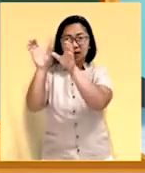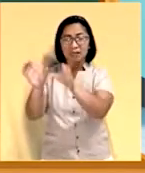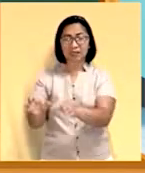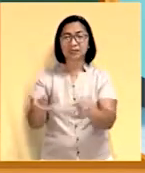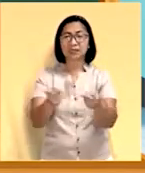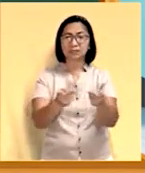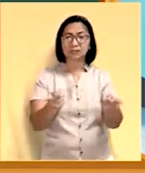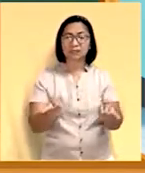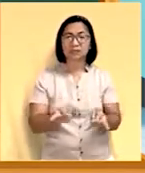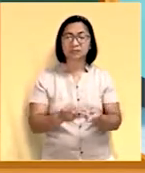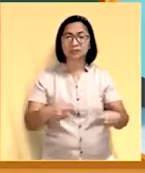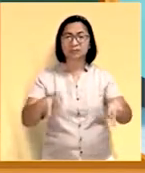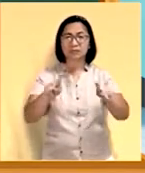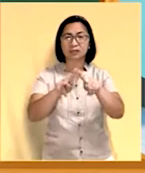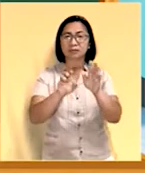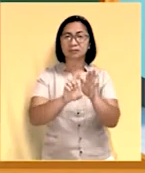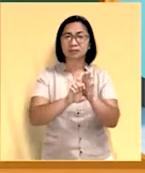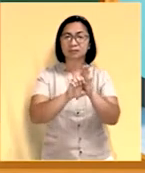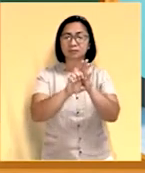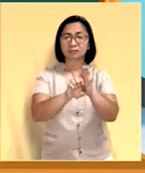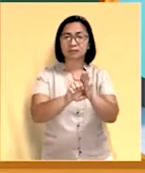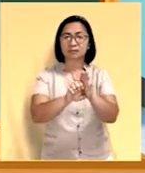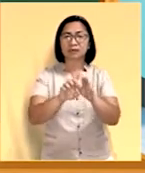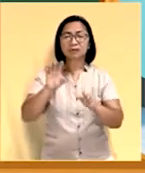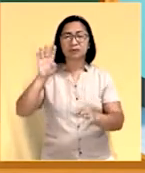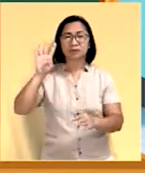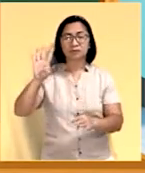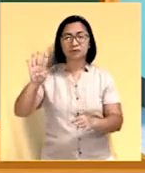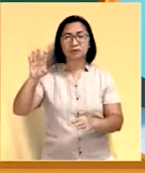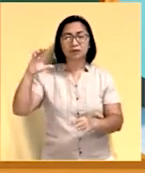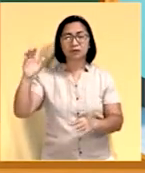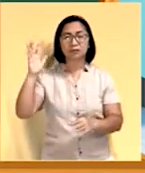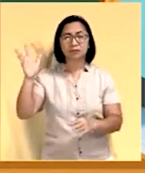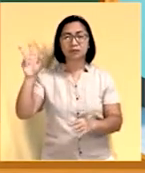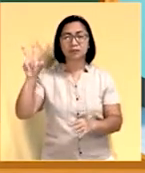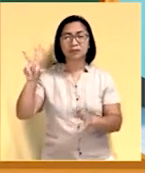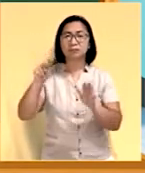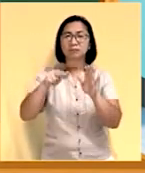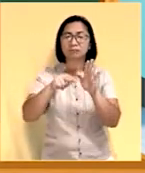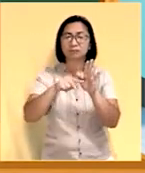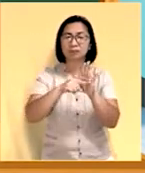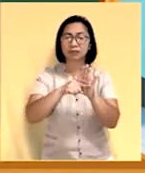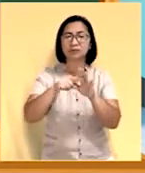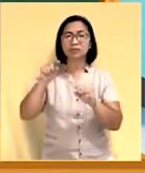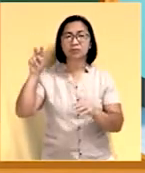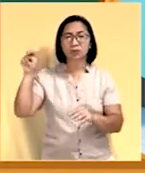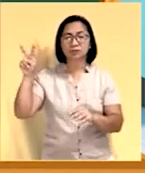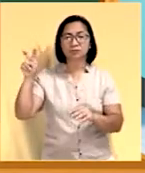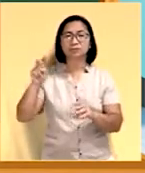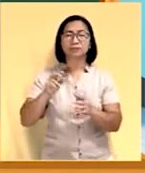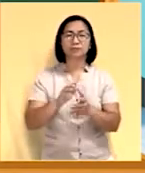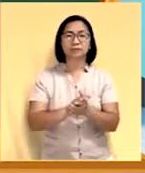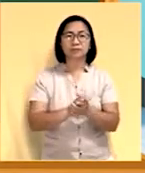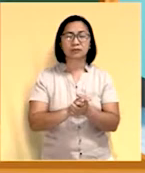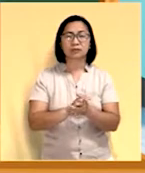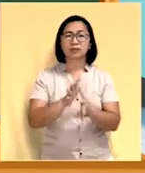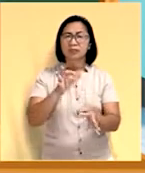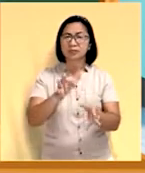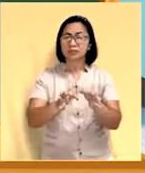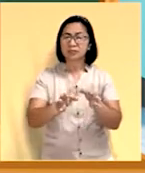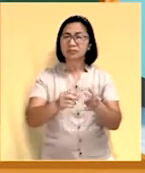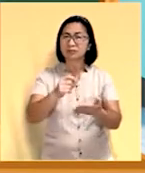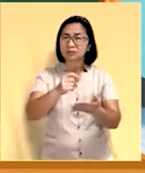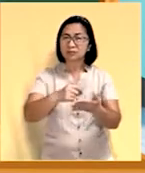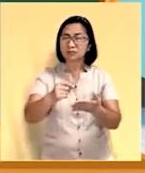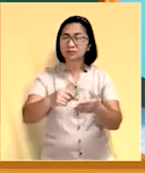value. Halimbawa, ang 453 minus 12. Kung